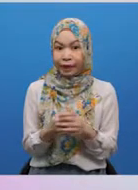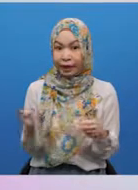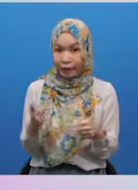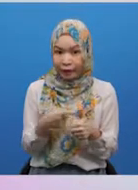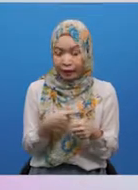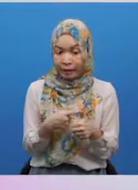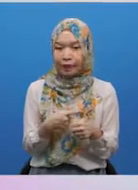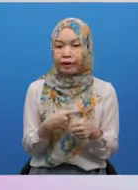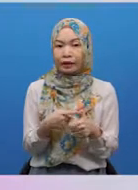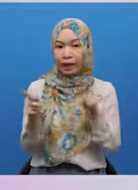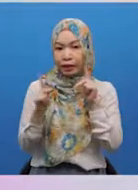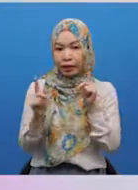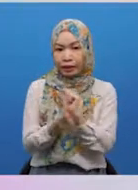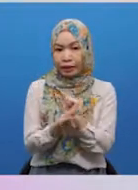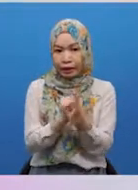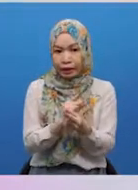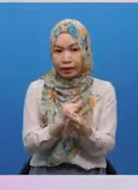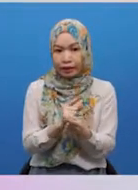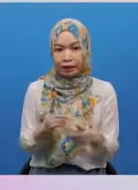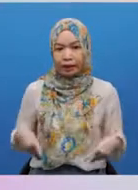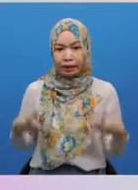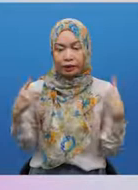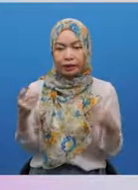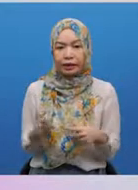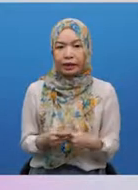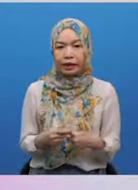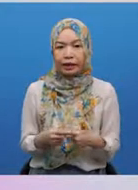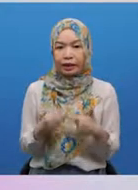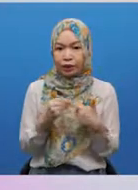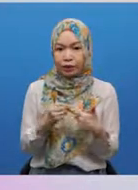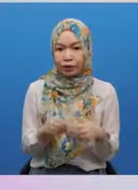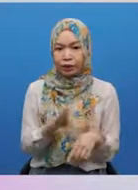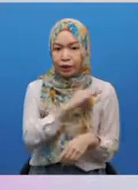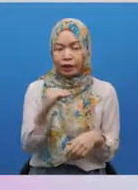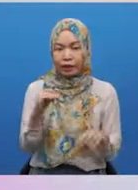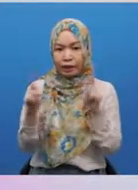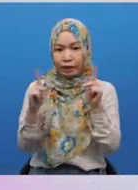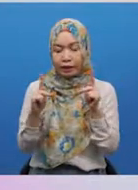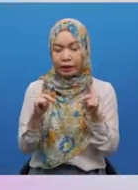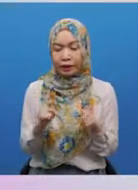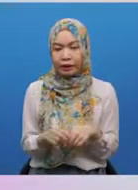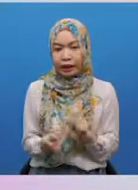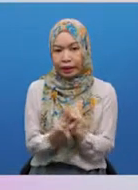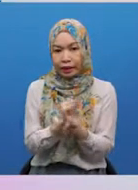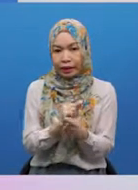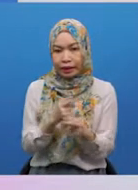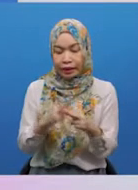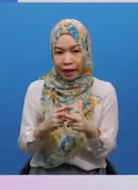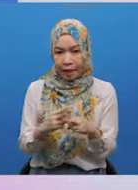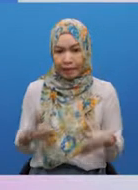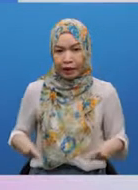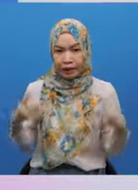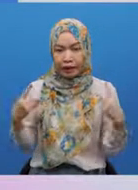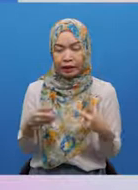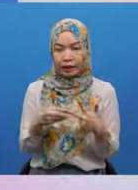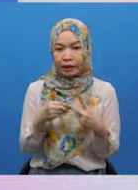pertama, kata ganti diri kedua dan kata ganti nama diri ketiga. Contoh kata